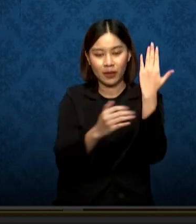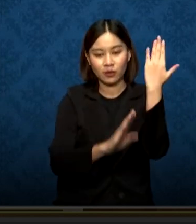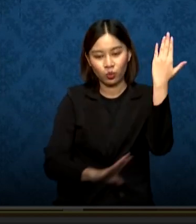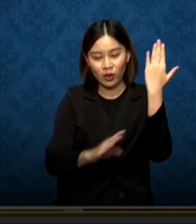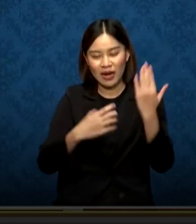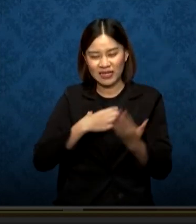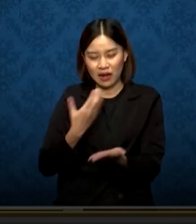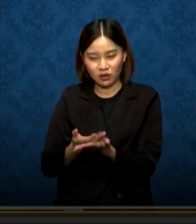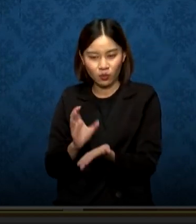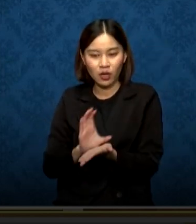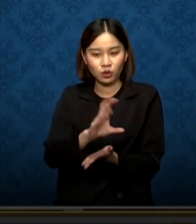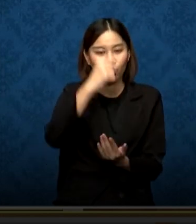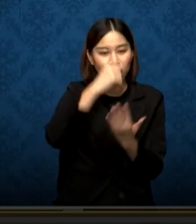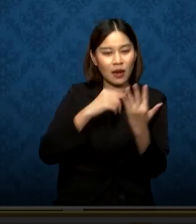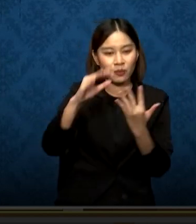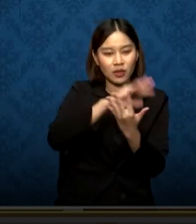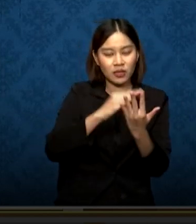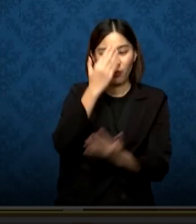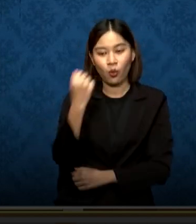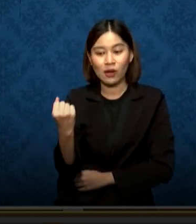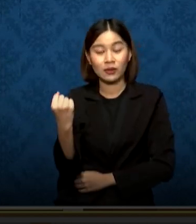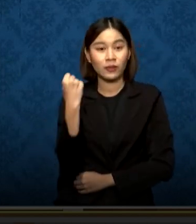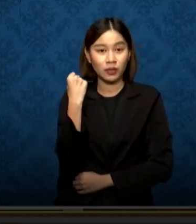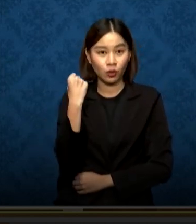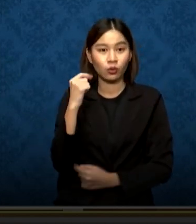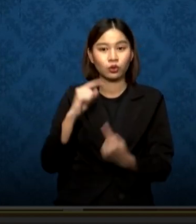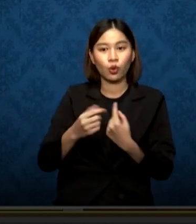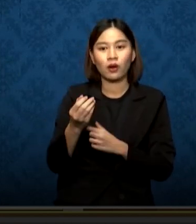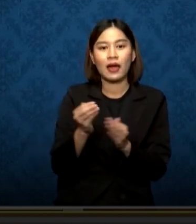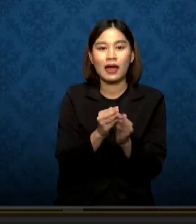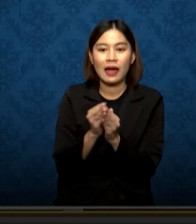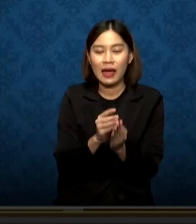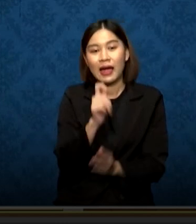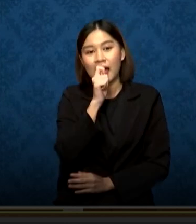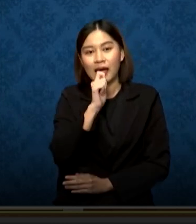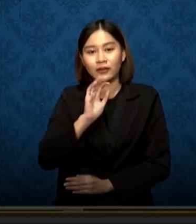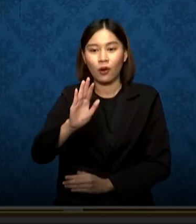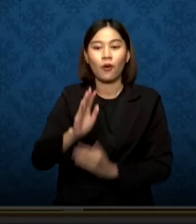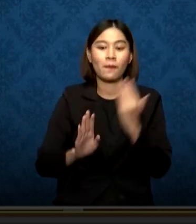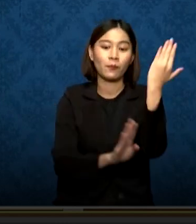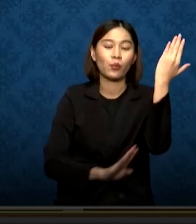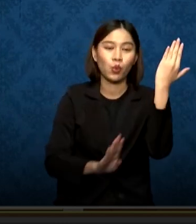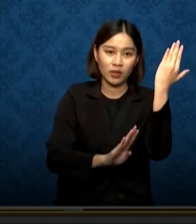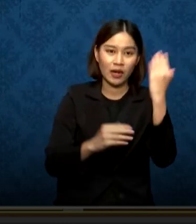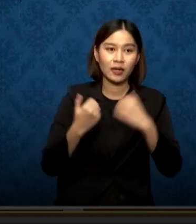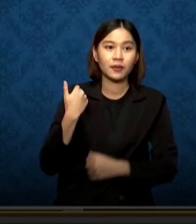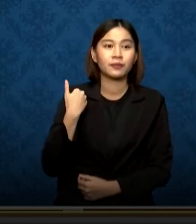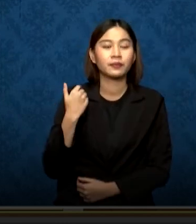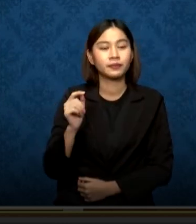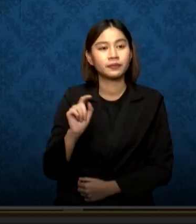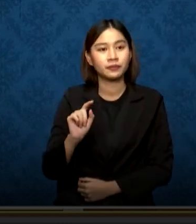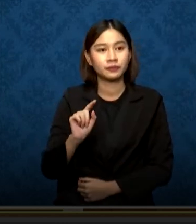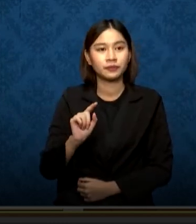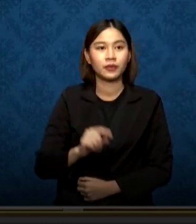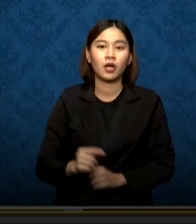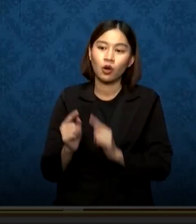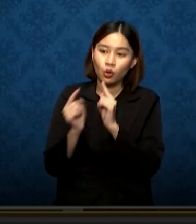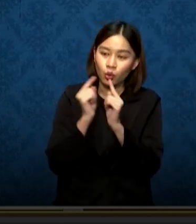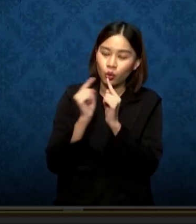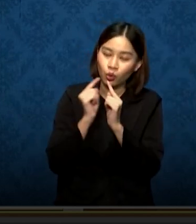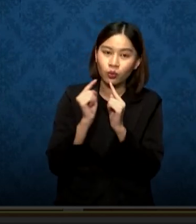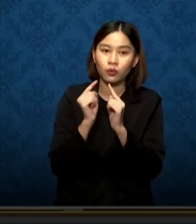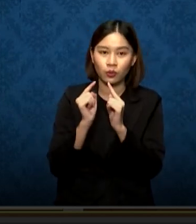นในประเทศไทยเพื่อสร้างความมั่นคงทางด้านอาหารให้กับประเทศเขานะครับซึ่งก็มีการพูดคุยต่อเ